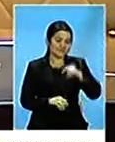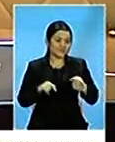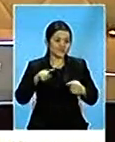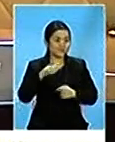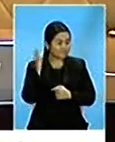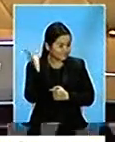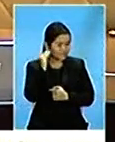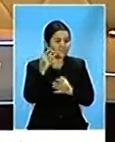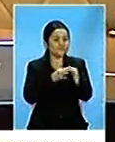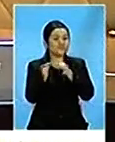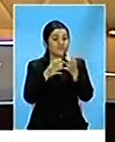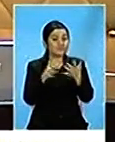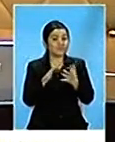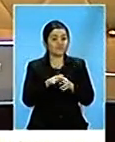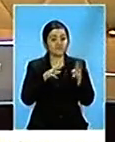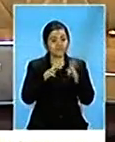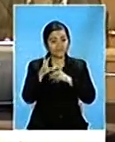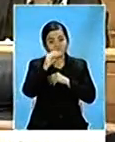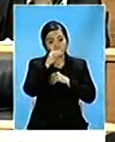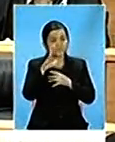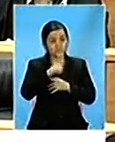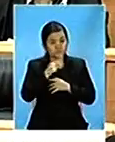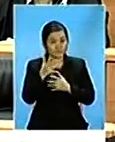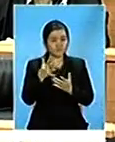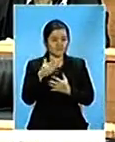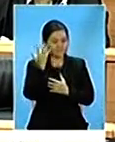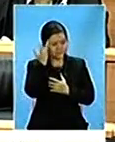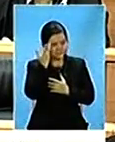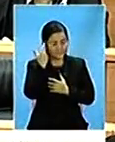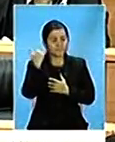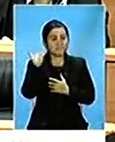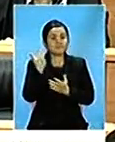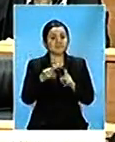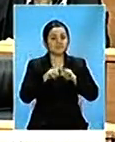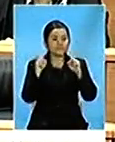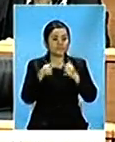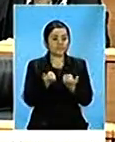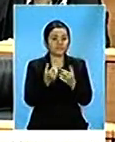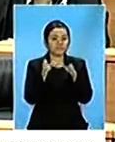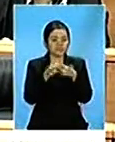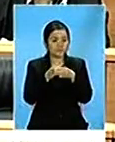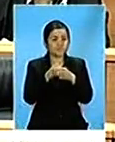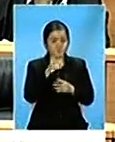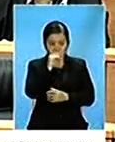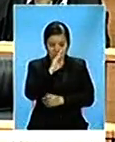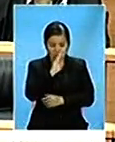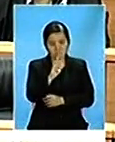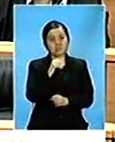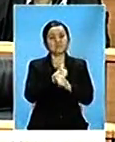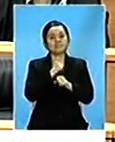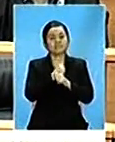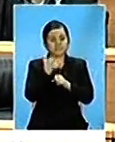ายท่านที่อาจจะไม่ชอบสไตล์การพูดจาของท่านอาจจะหงุดหงิดหัวใจแต่ถ้าเป็นวงการนักเลงก็บอกอย่างนี้คนจริงครับพูดแล้วท